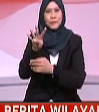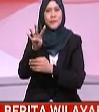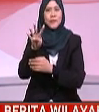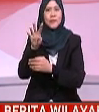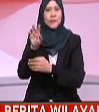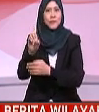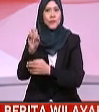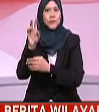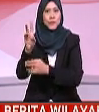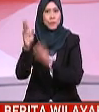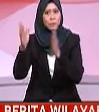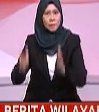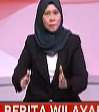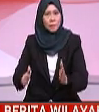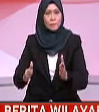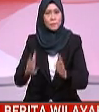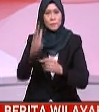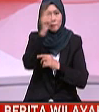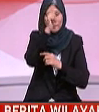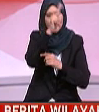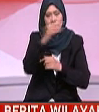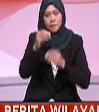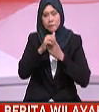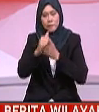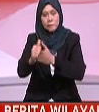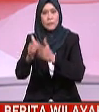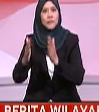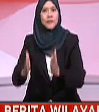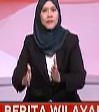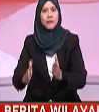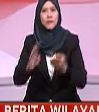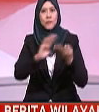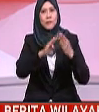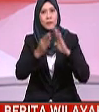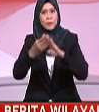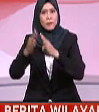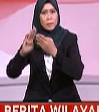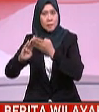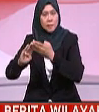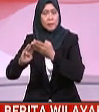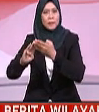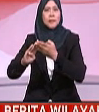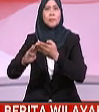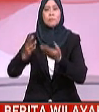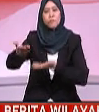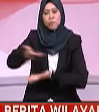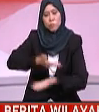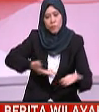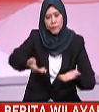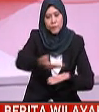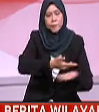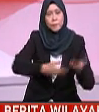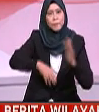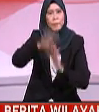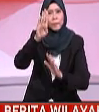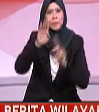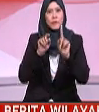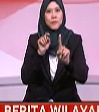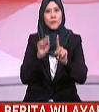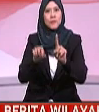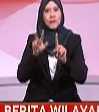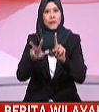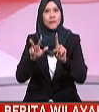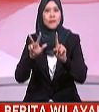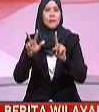29,407 orang anggota agensi dan kepimpinan komuniti yang telah menyantuni lebih